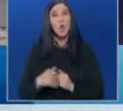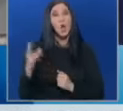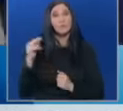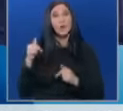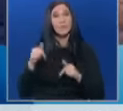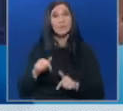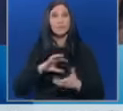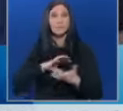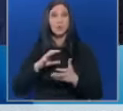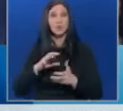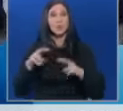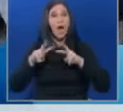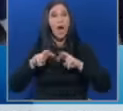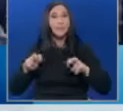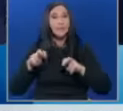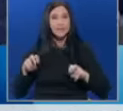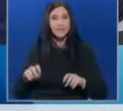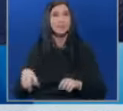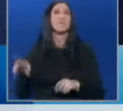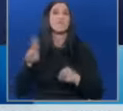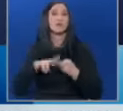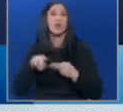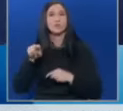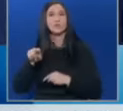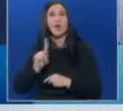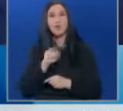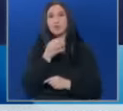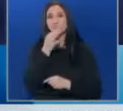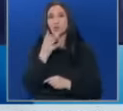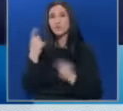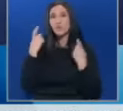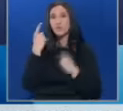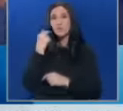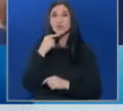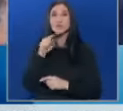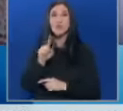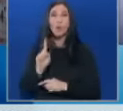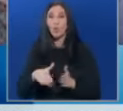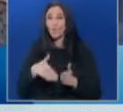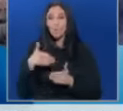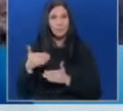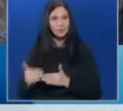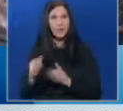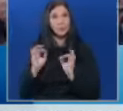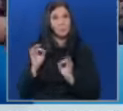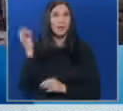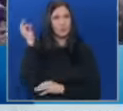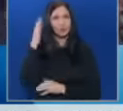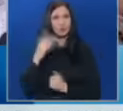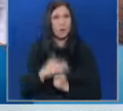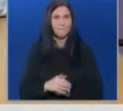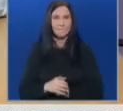Говорихме днес с политическия анализатор Евтихис Вардуляки за това, което се случи в Гърция вчера и за това, което предстои. Нека да го чуем.